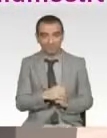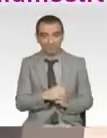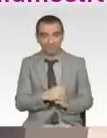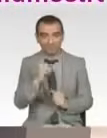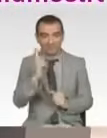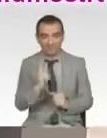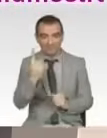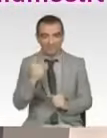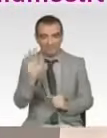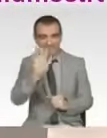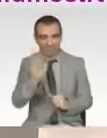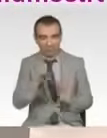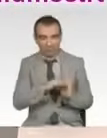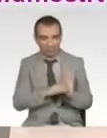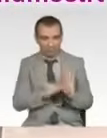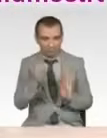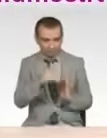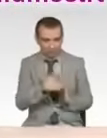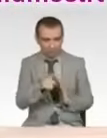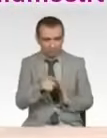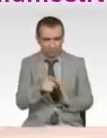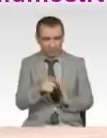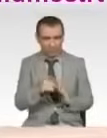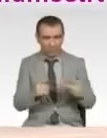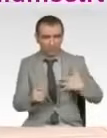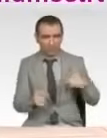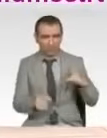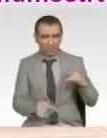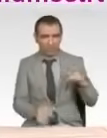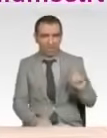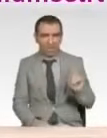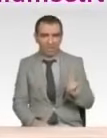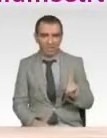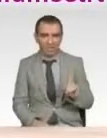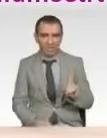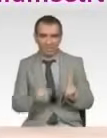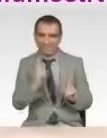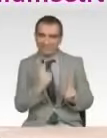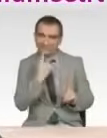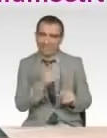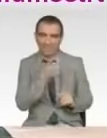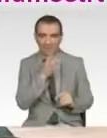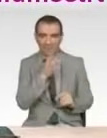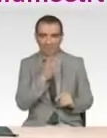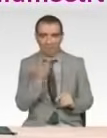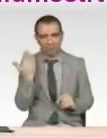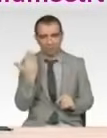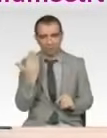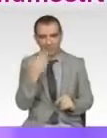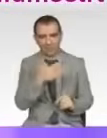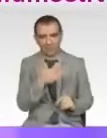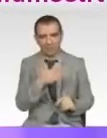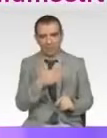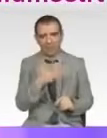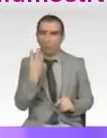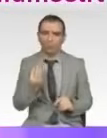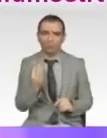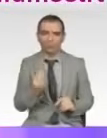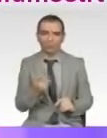İlk defa bir televizyon programı mı yoksa katıldın mı daha önce? Yani canlı olarak ilk diyebilirim. Daha önceleri bant. Bant